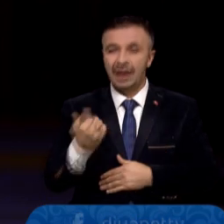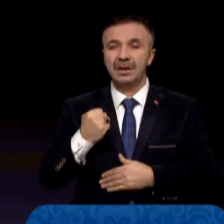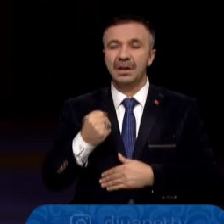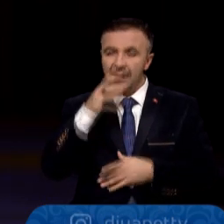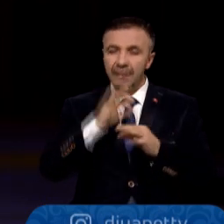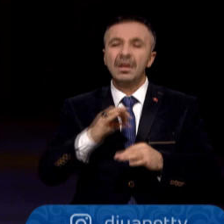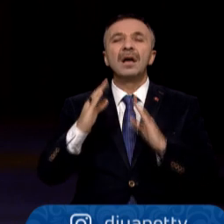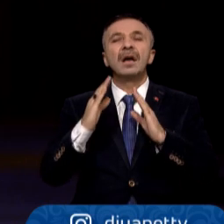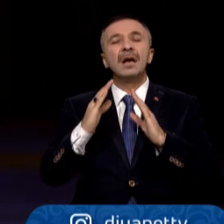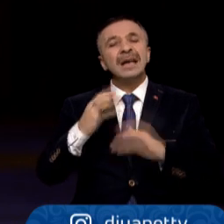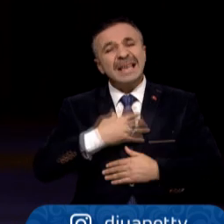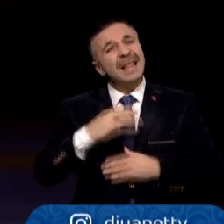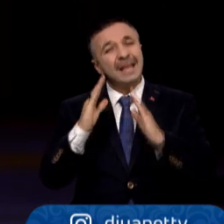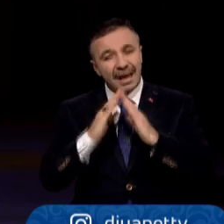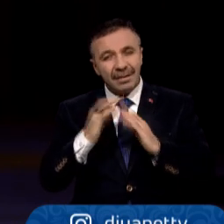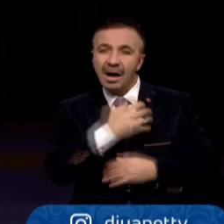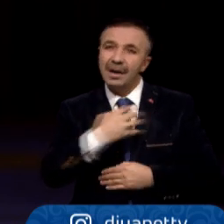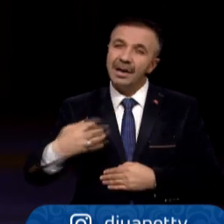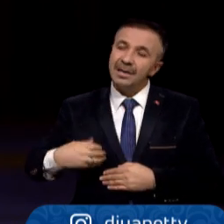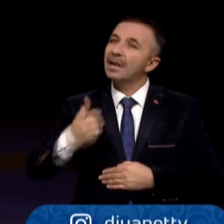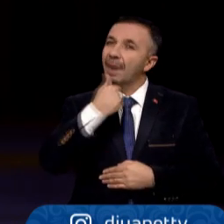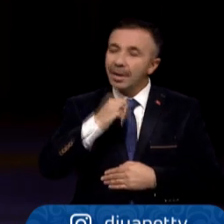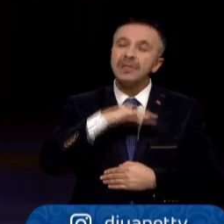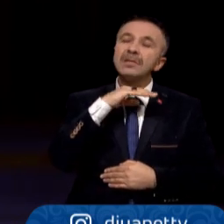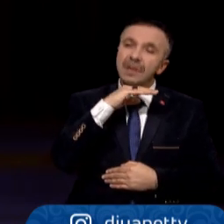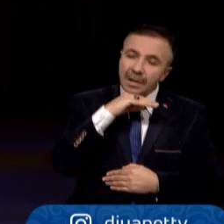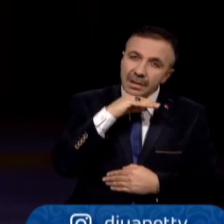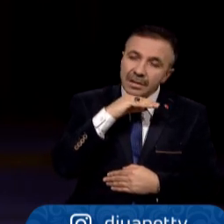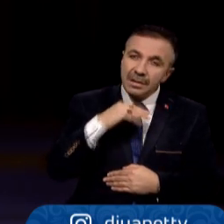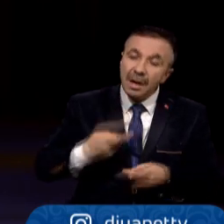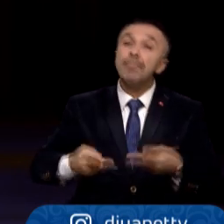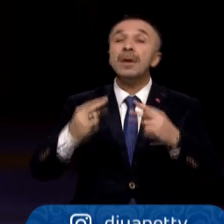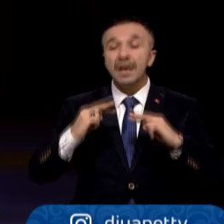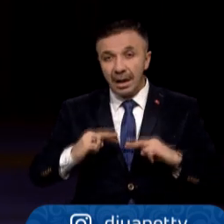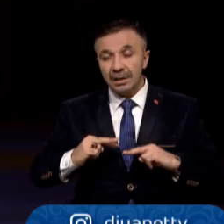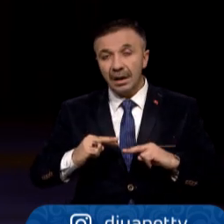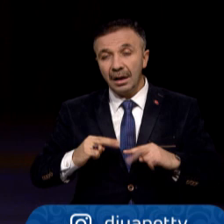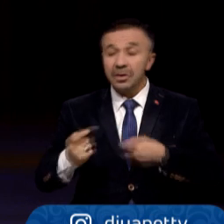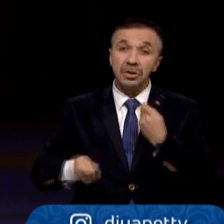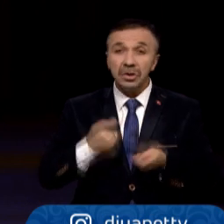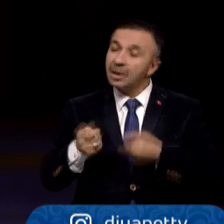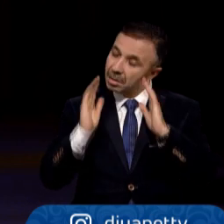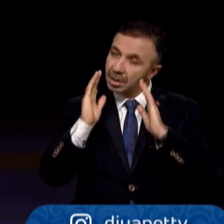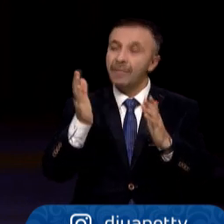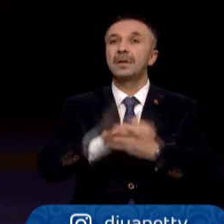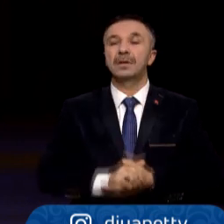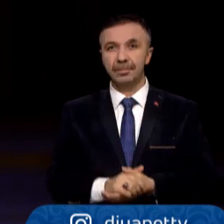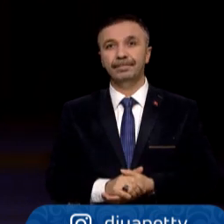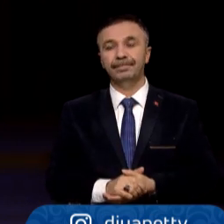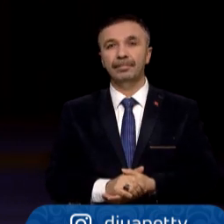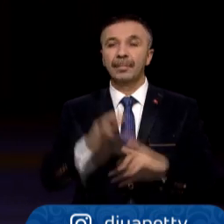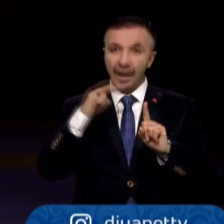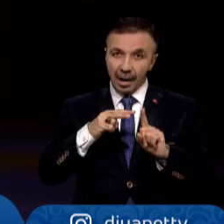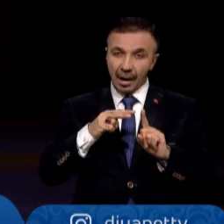kim de kendi evinde anasından babasından dedesinden mi bu kalan işini devam ettirecek